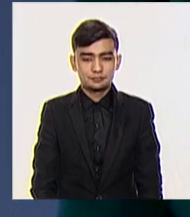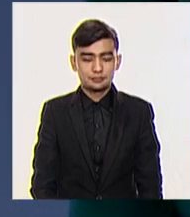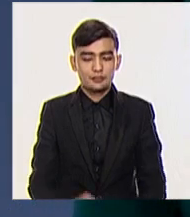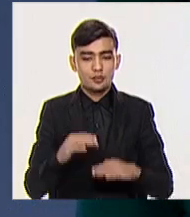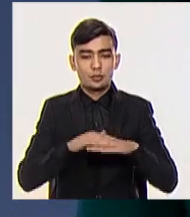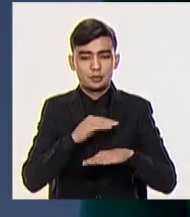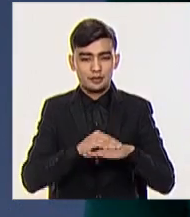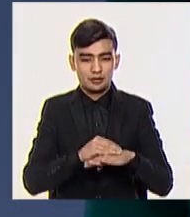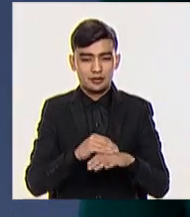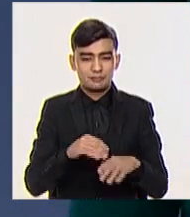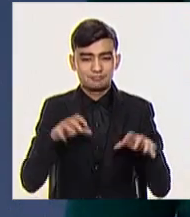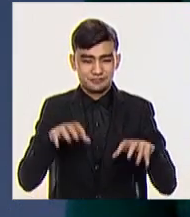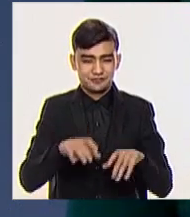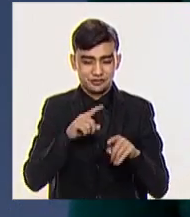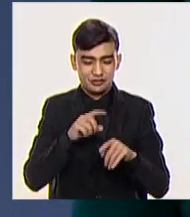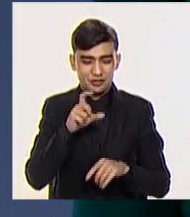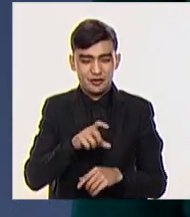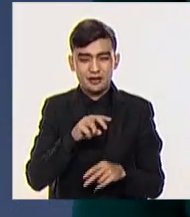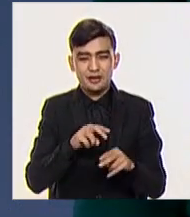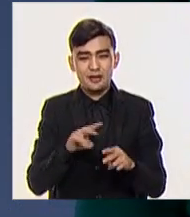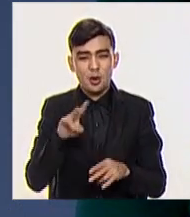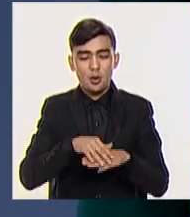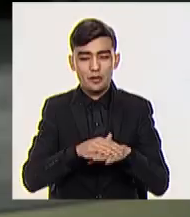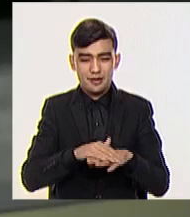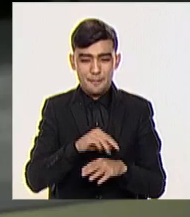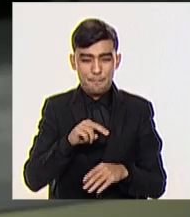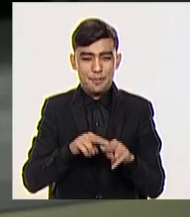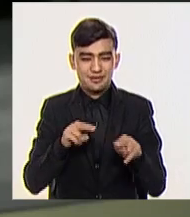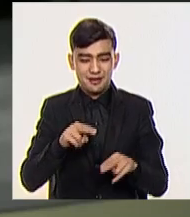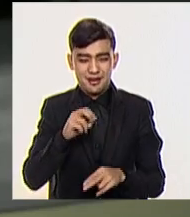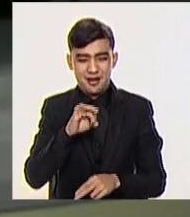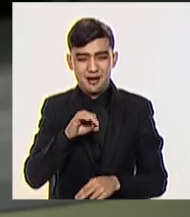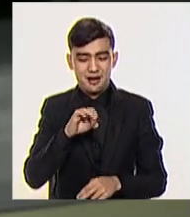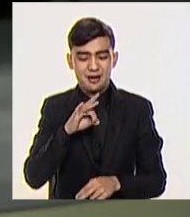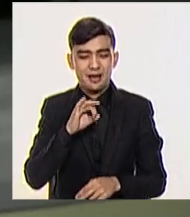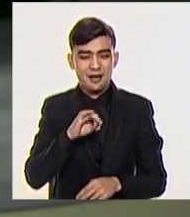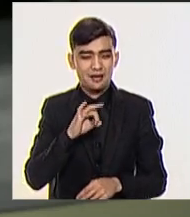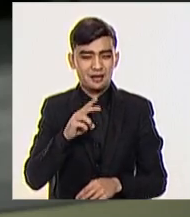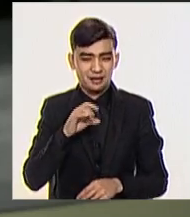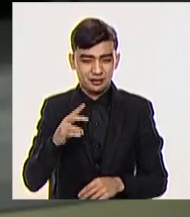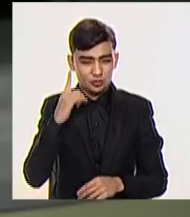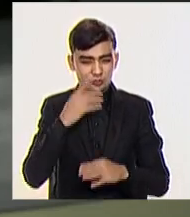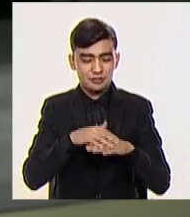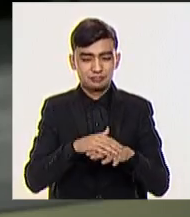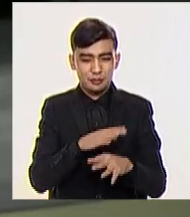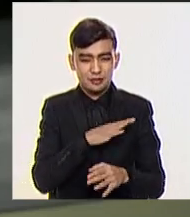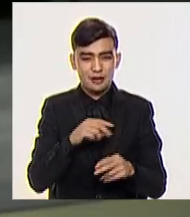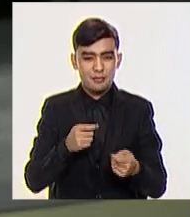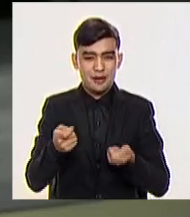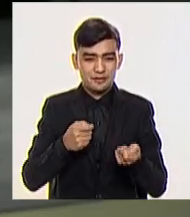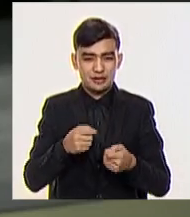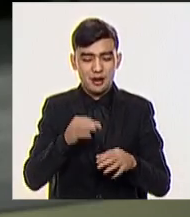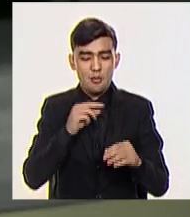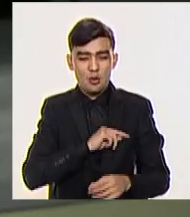Добрый вечер. Председатель Народной партии Казахстана Айкын Коныров и его соратники посчитали, что правительство работало